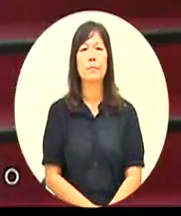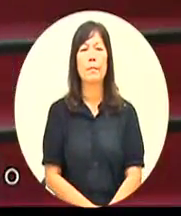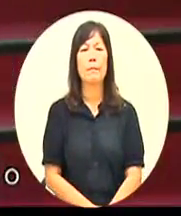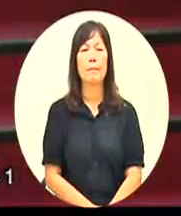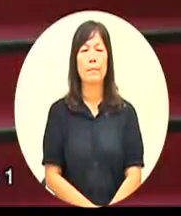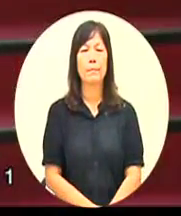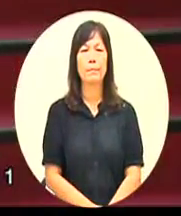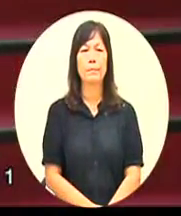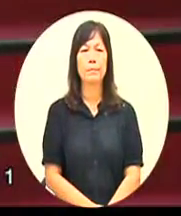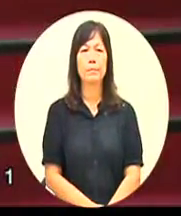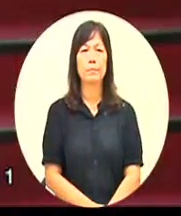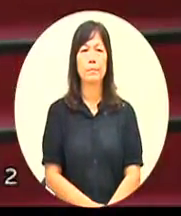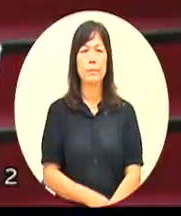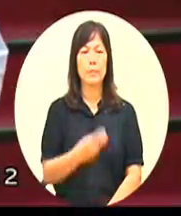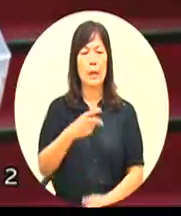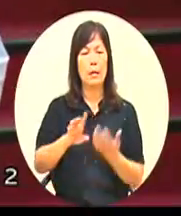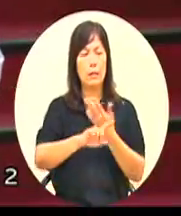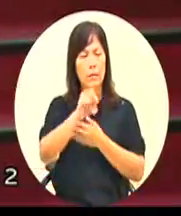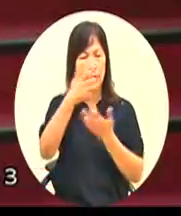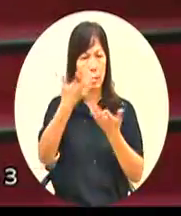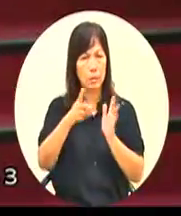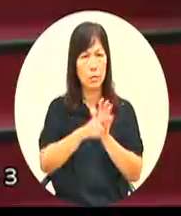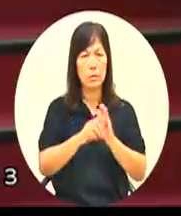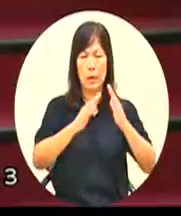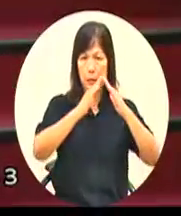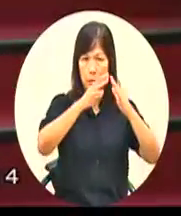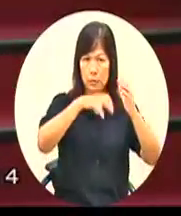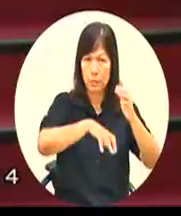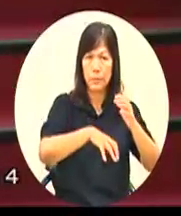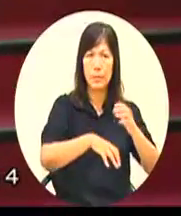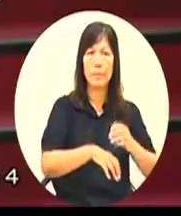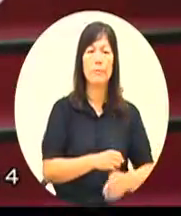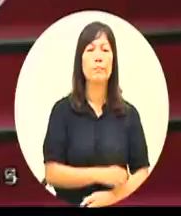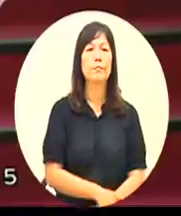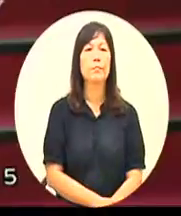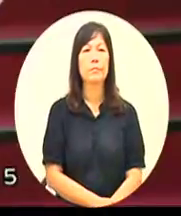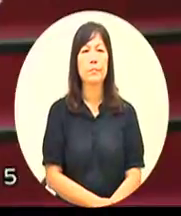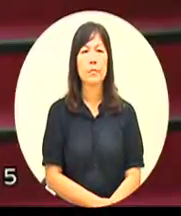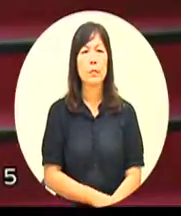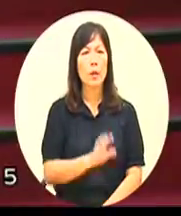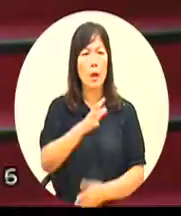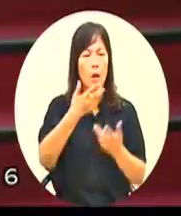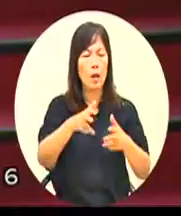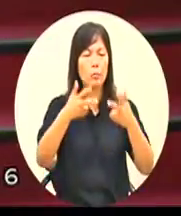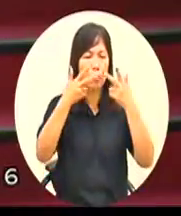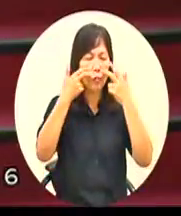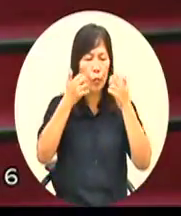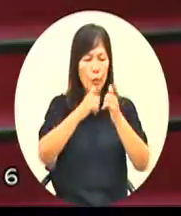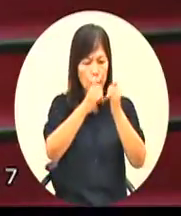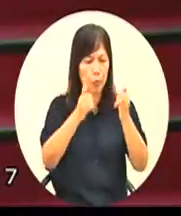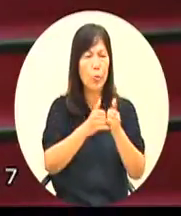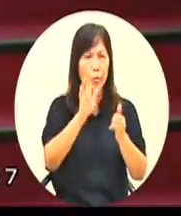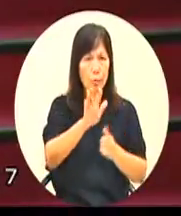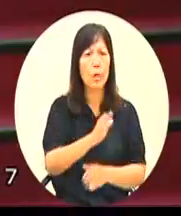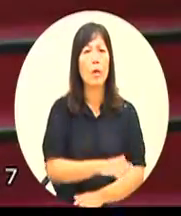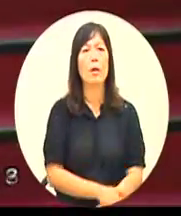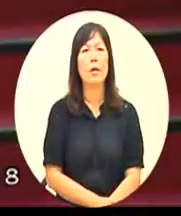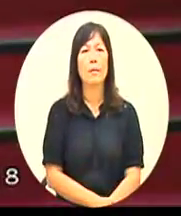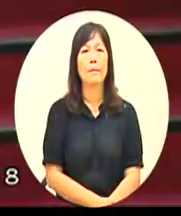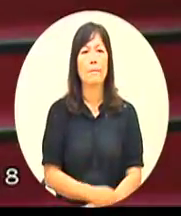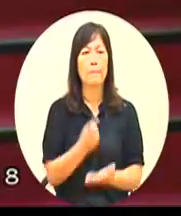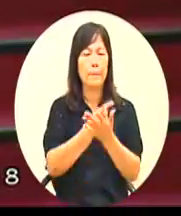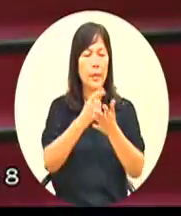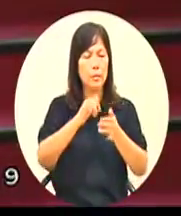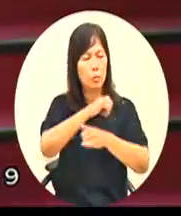那么还有一点，我们在都会区有很多原住民的社团，每一次要办